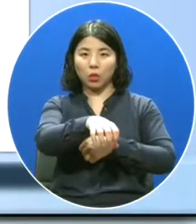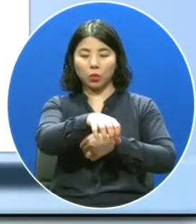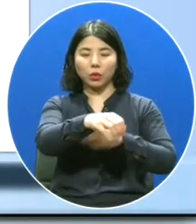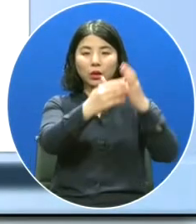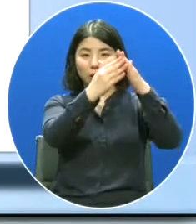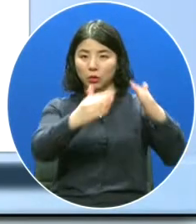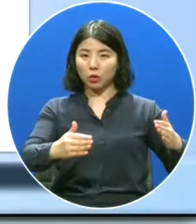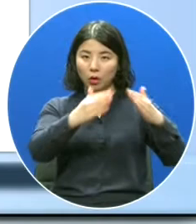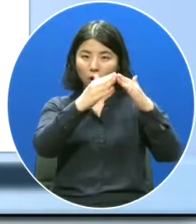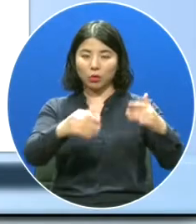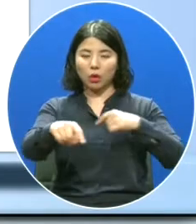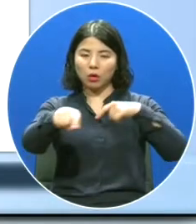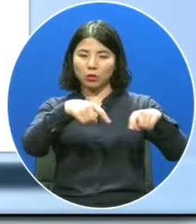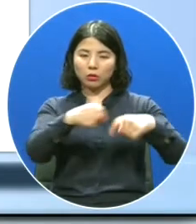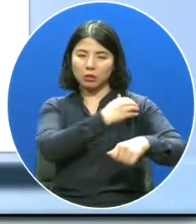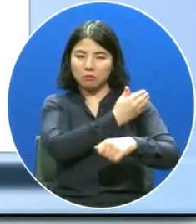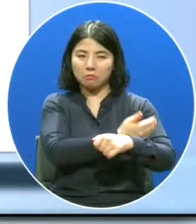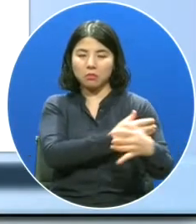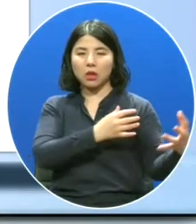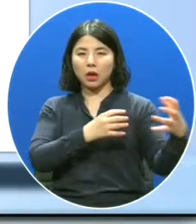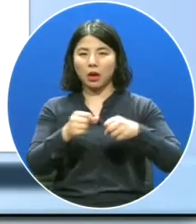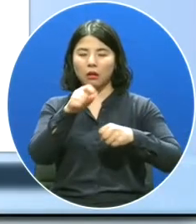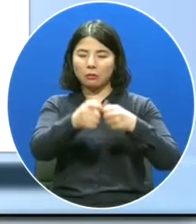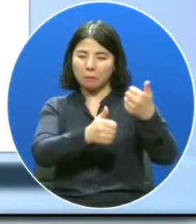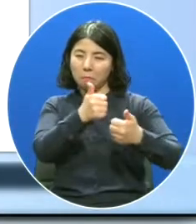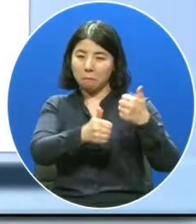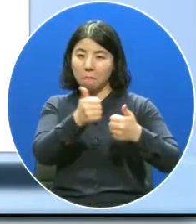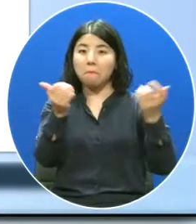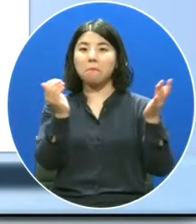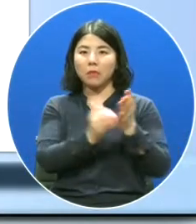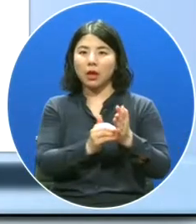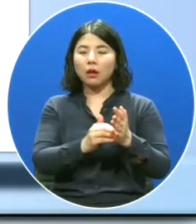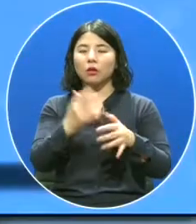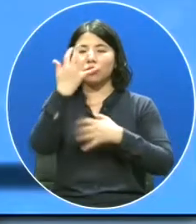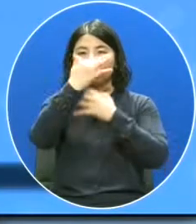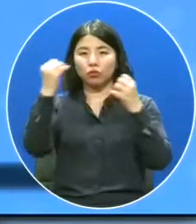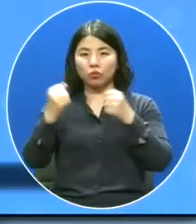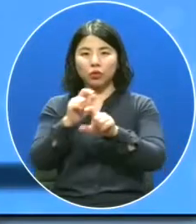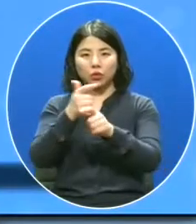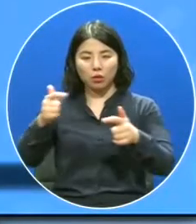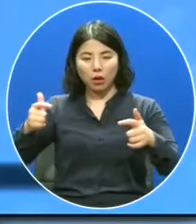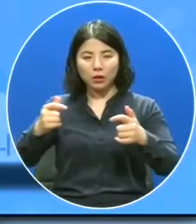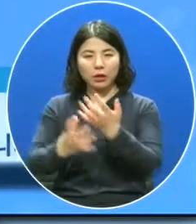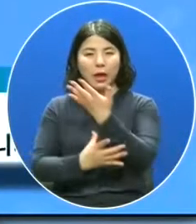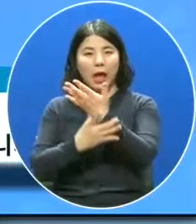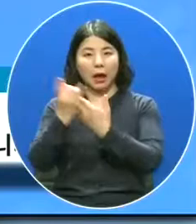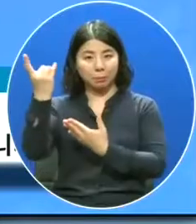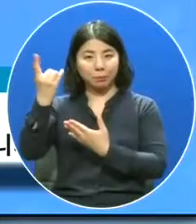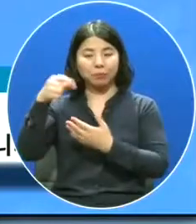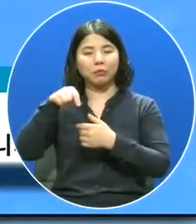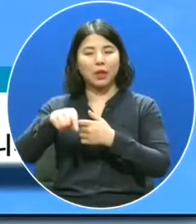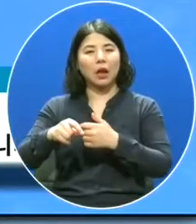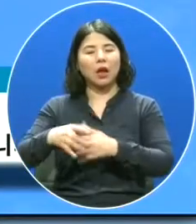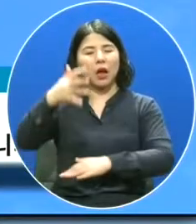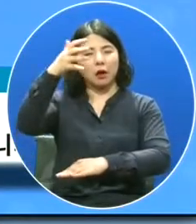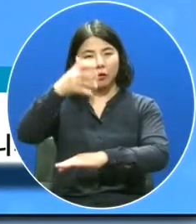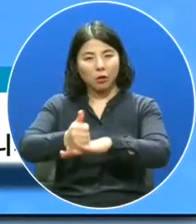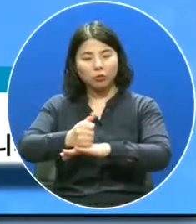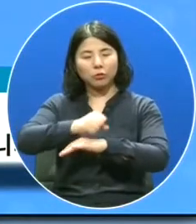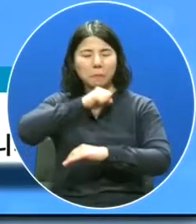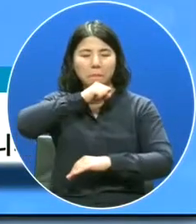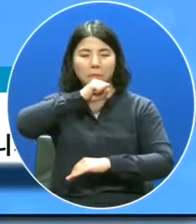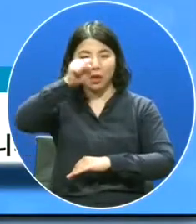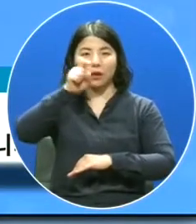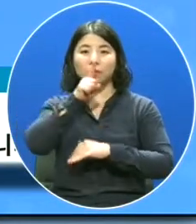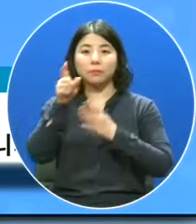호남이 정치권을 동원해 막판 세모를 벌였지만 충북의 각계각층이 혼연일체가 되어 마침내 유종의